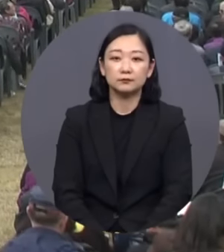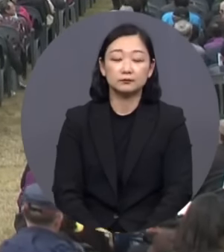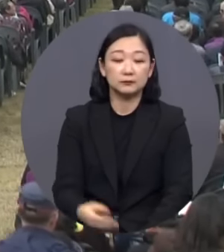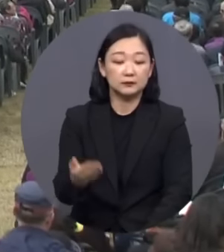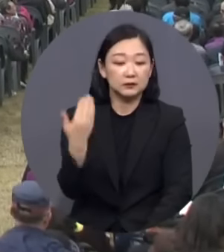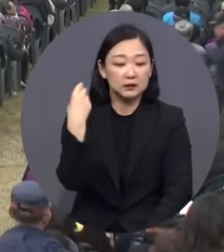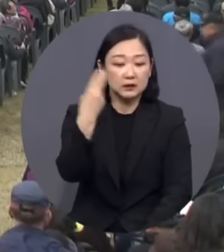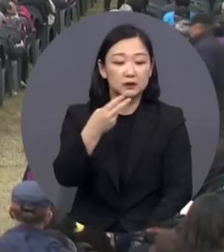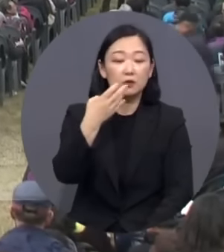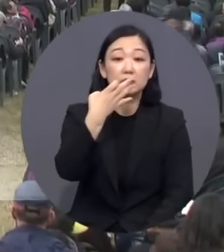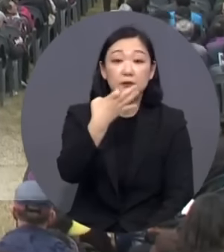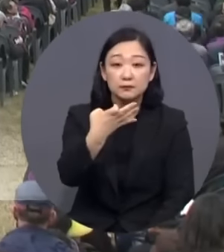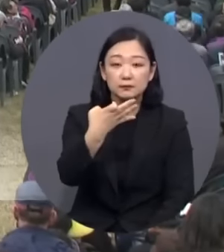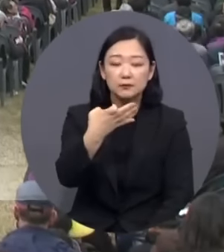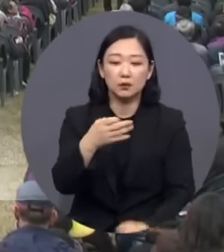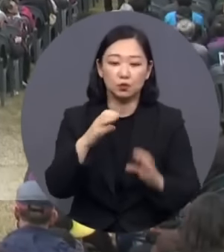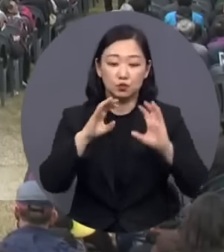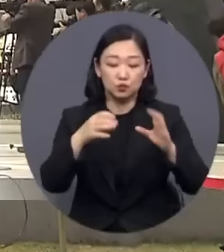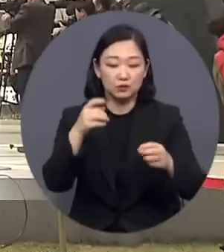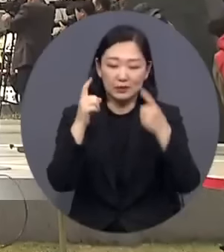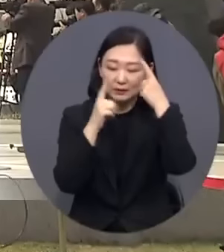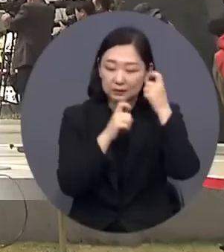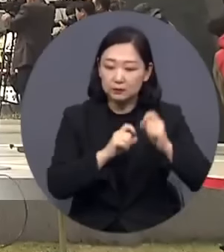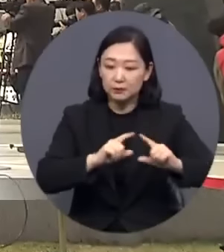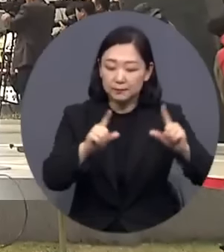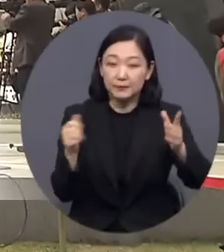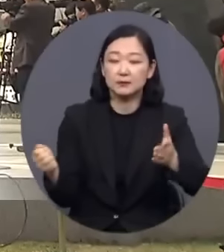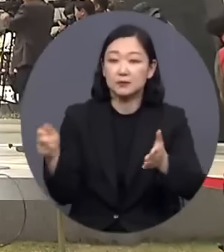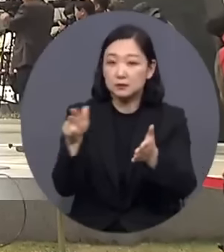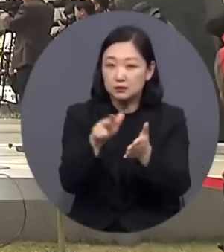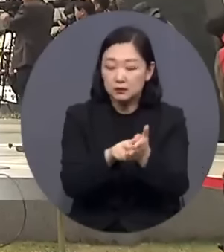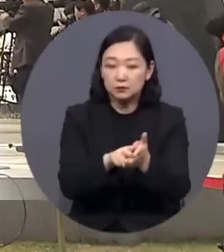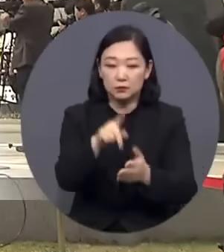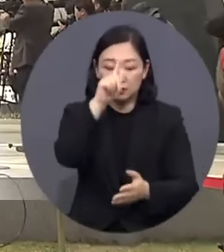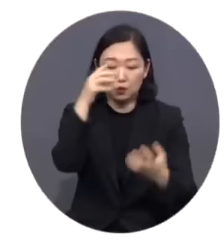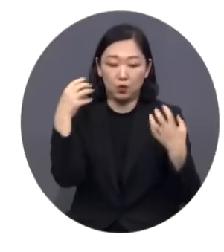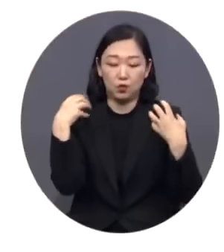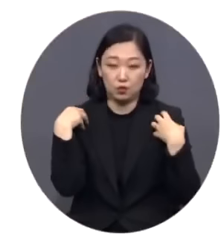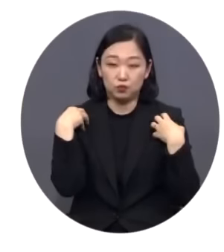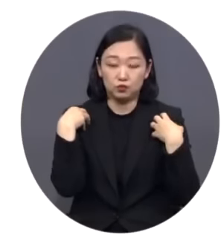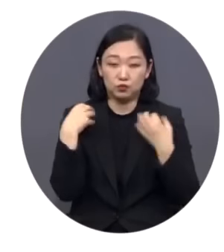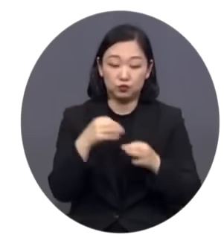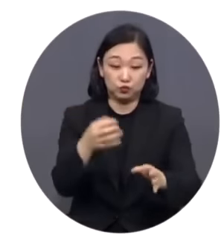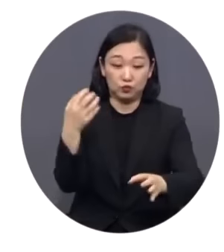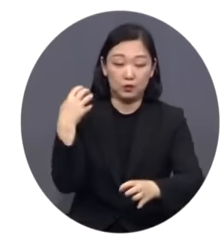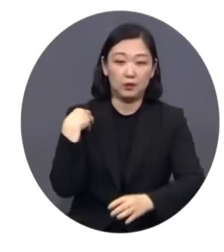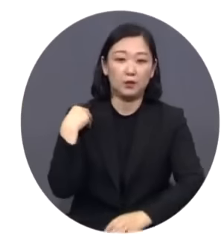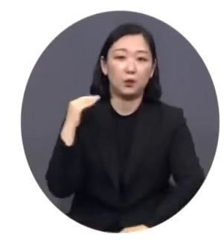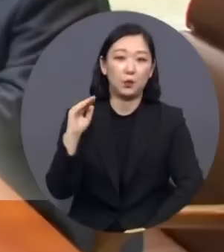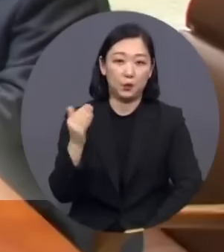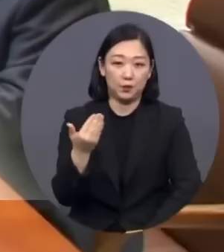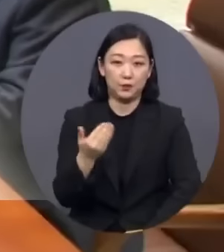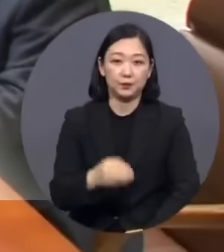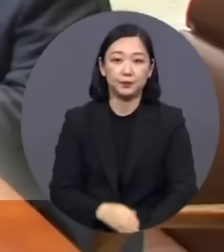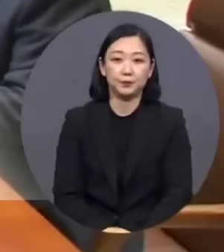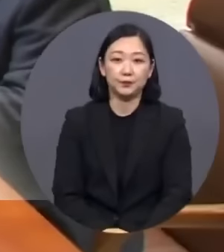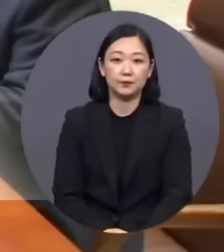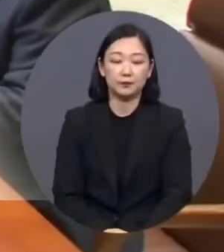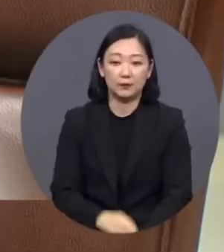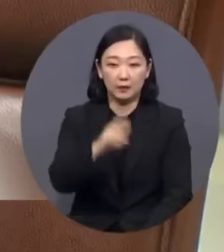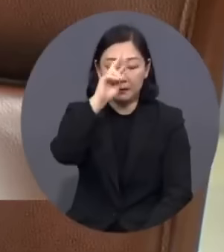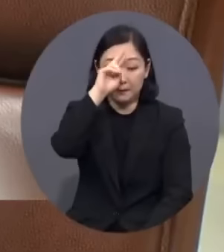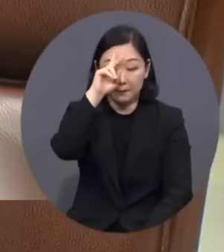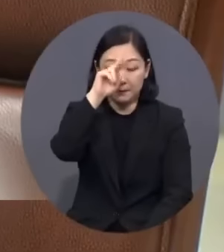지난 2014년 국가기념일로 지정되면서 정부가 주관하게 된 4.3 추념식. 박근혜